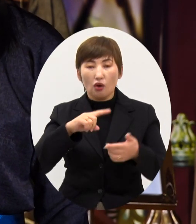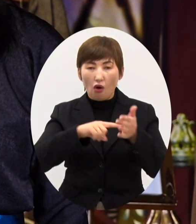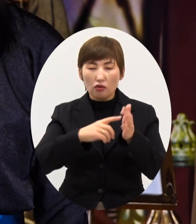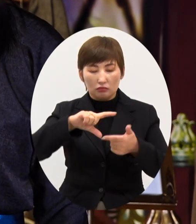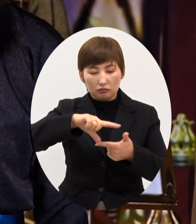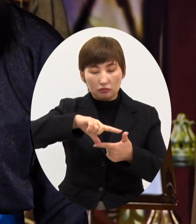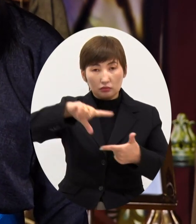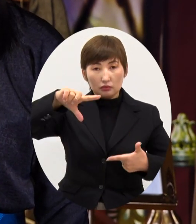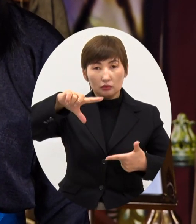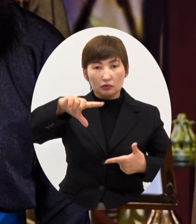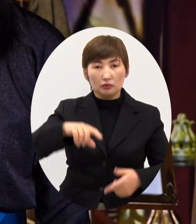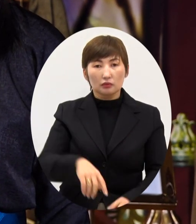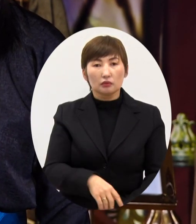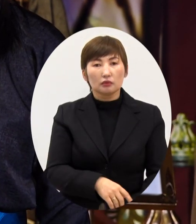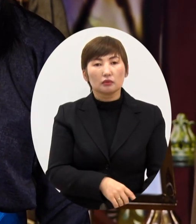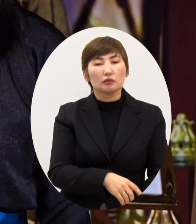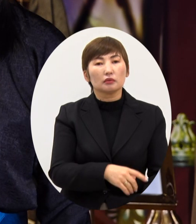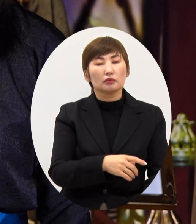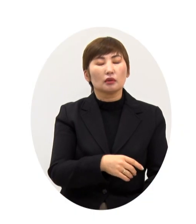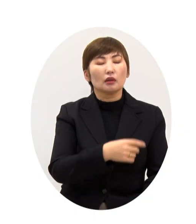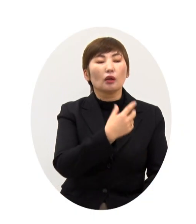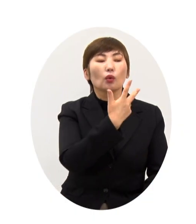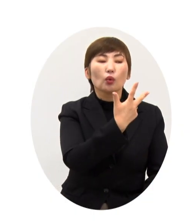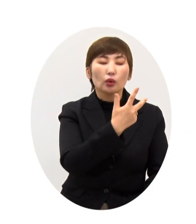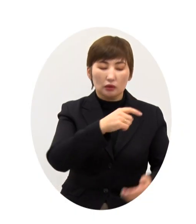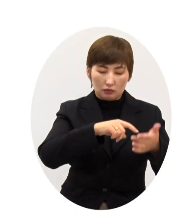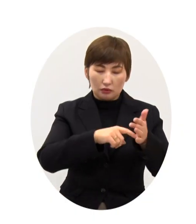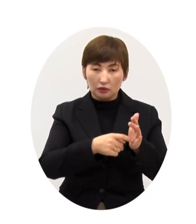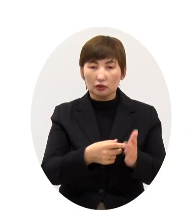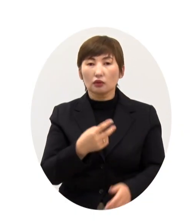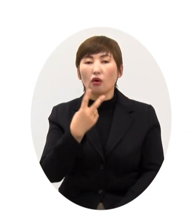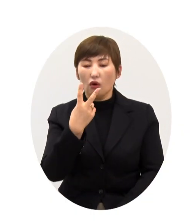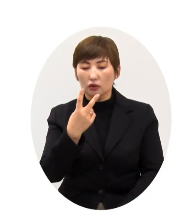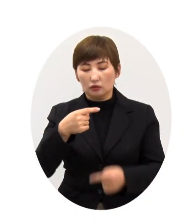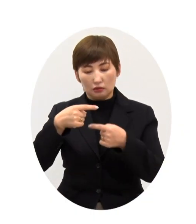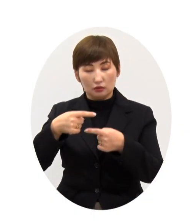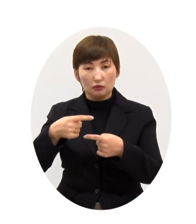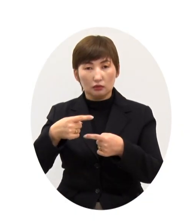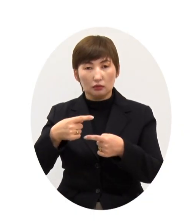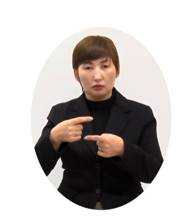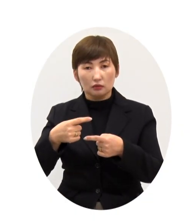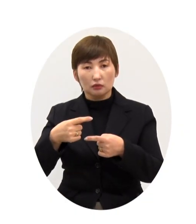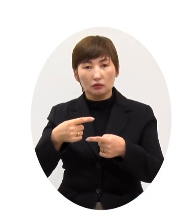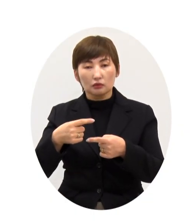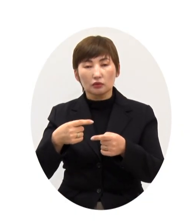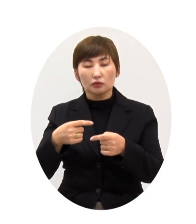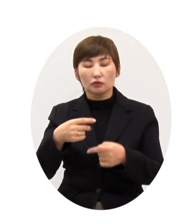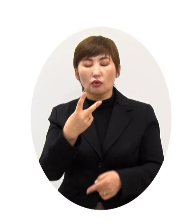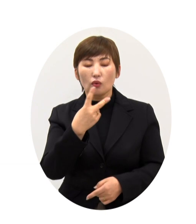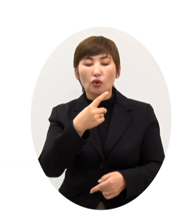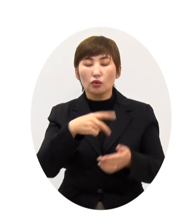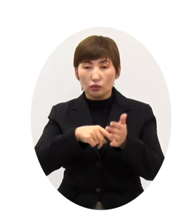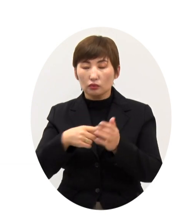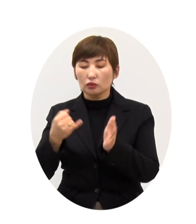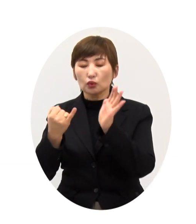2 дахин томруулбал 2 см, 3 см, 3 А-га 3 см гэсэн учраас 3